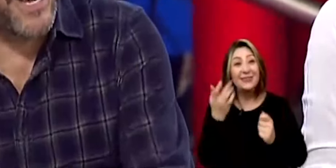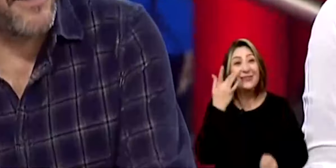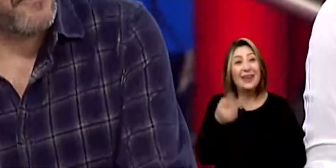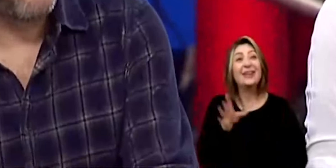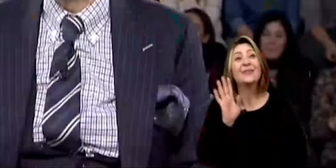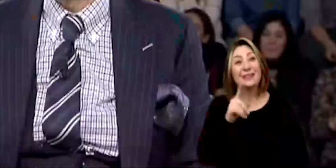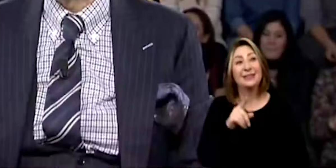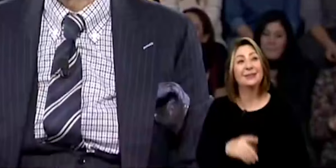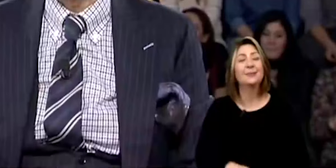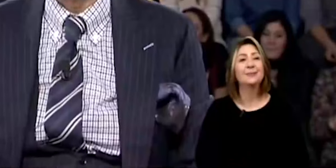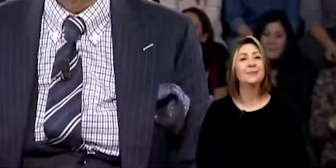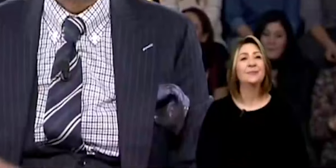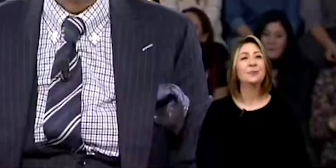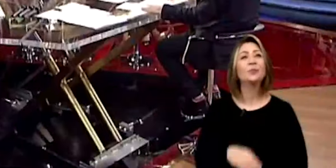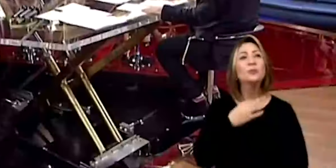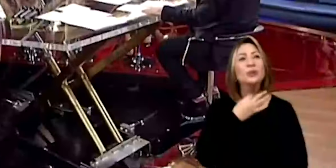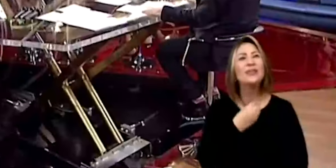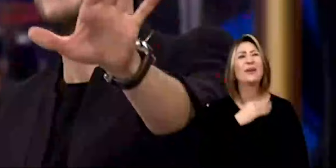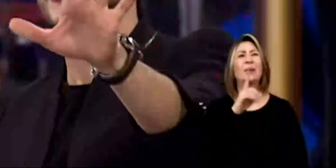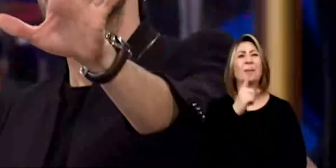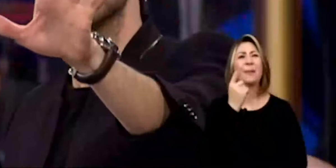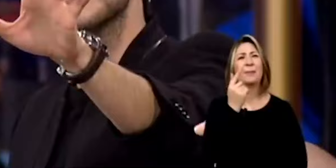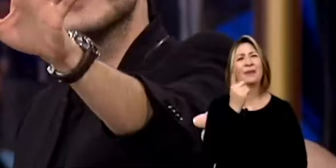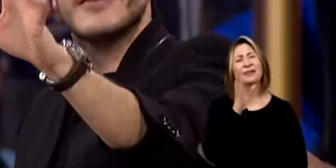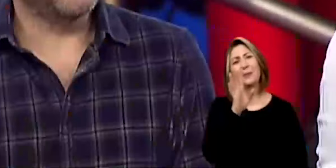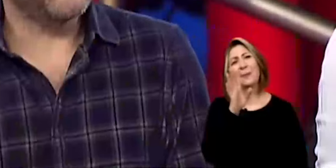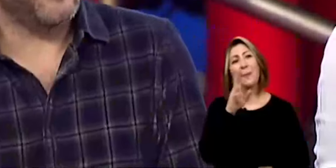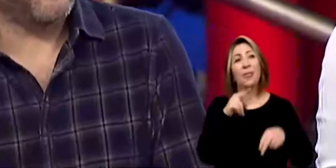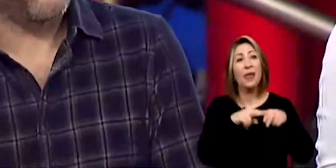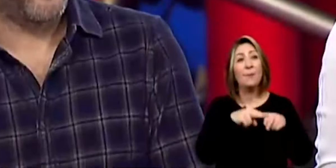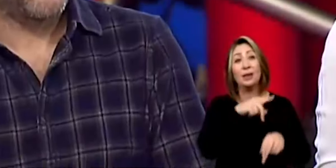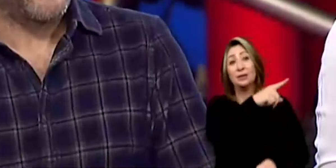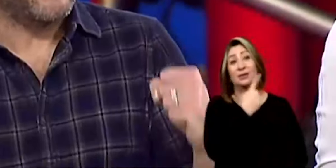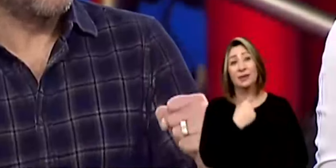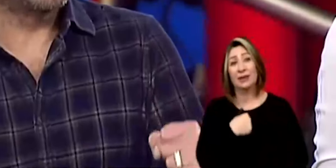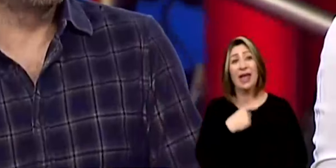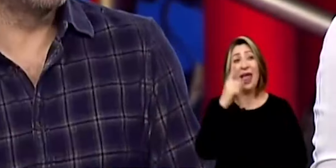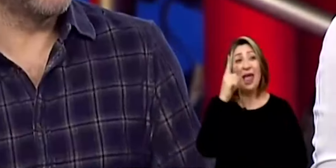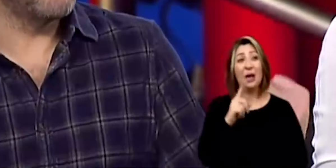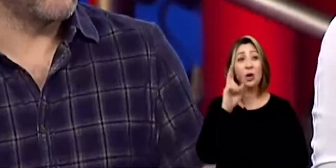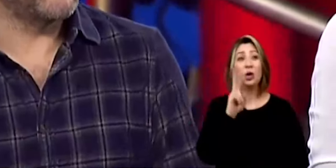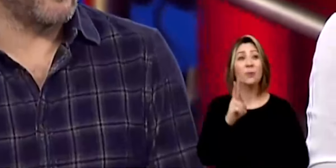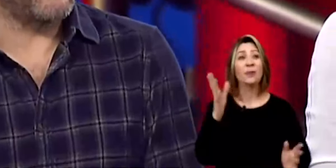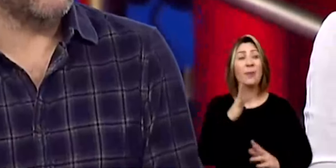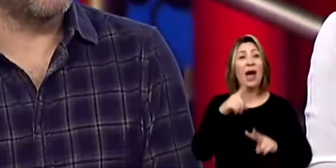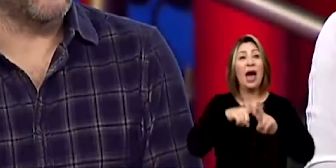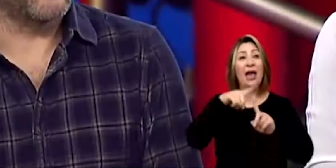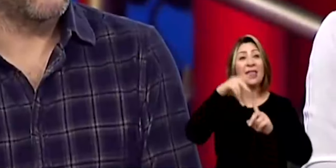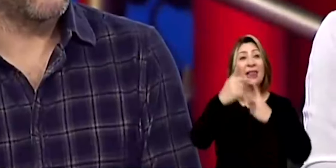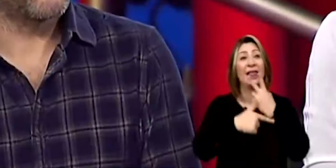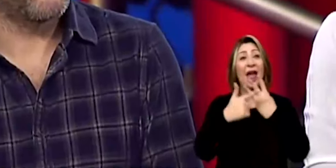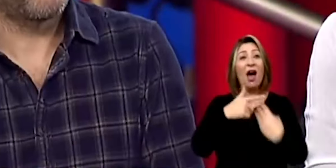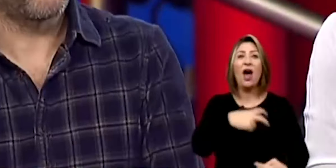etmedim belki ama. Evet peki. Müsaade etmeyelim abi ben biraz çünkü. Kemal Uçar bana dedi ki. Ne dedi? İlk gördüğüm günden beri Atiye'ye aşığım